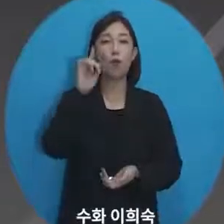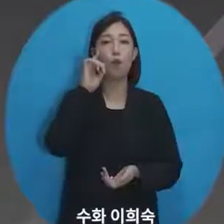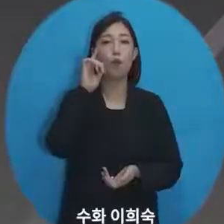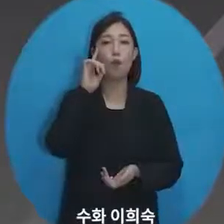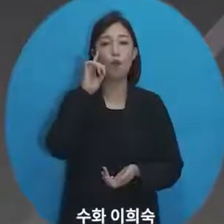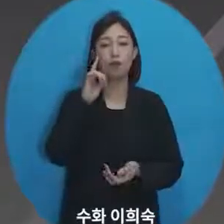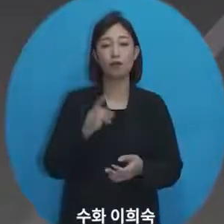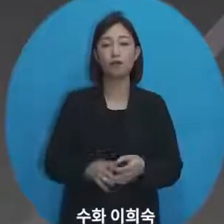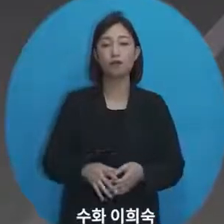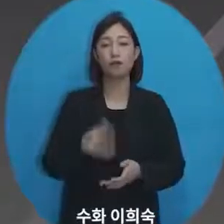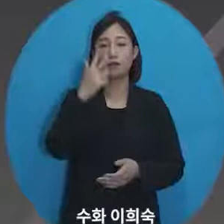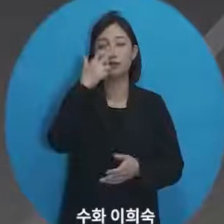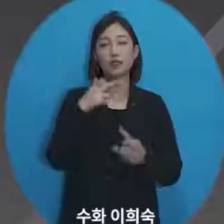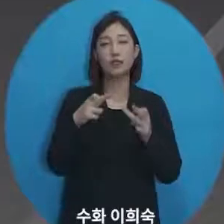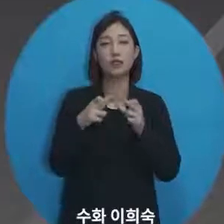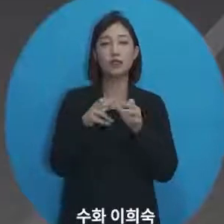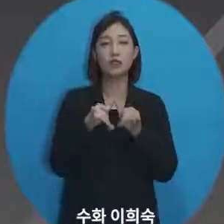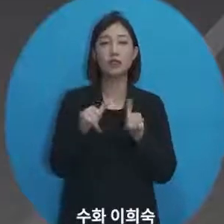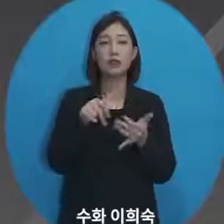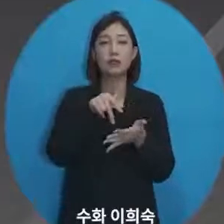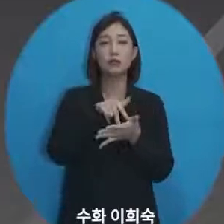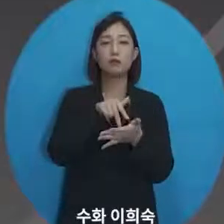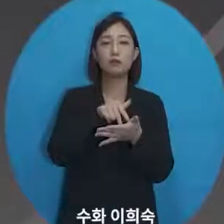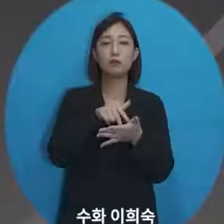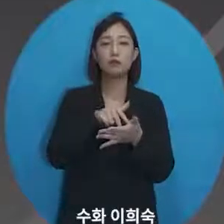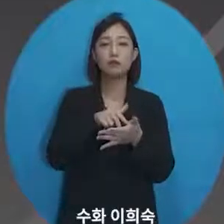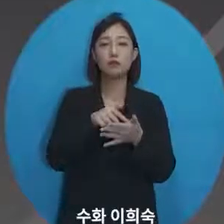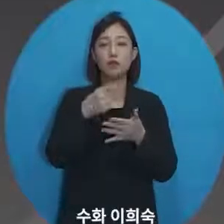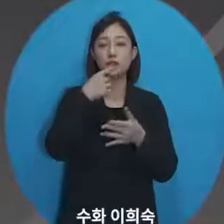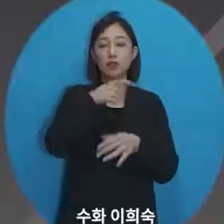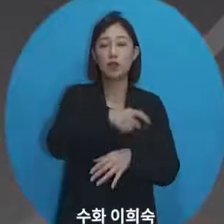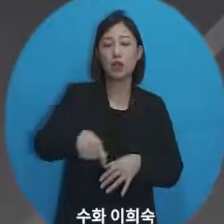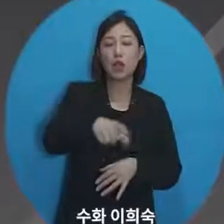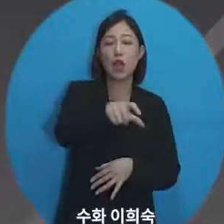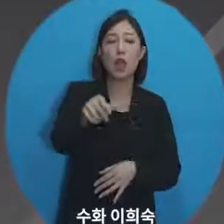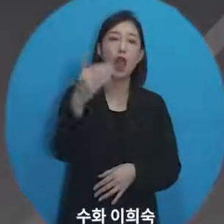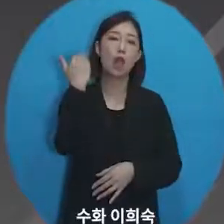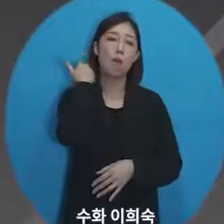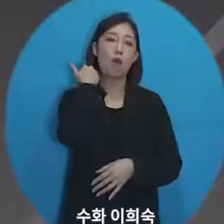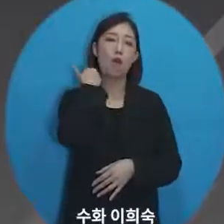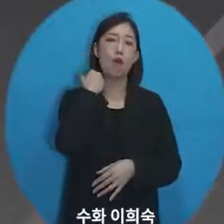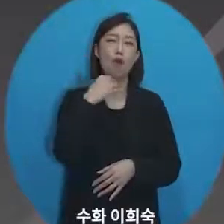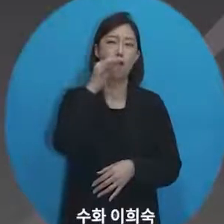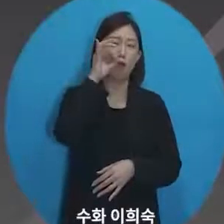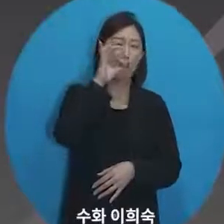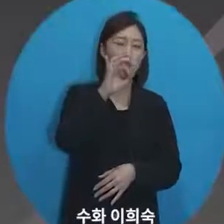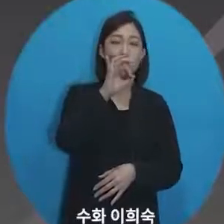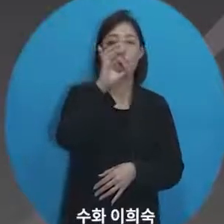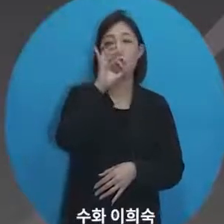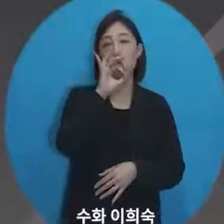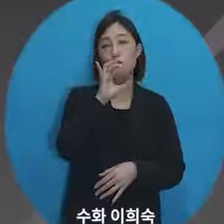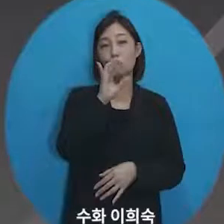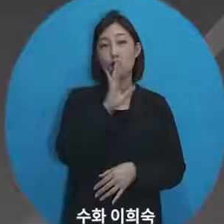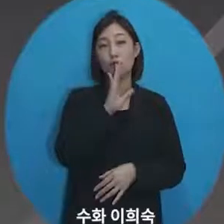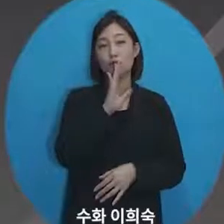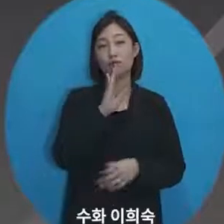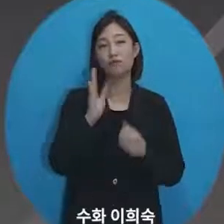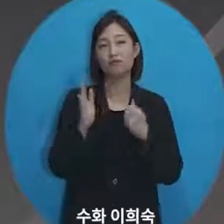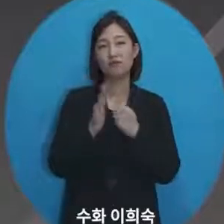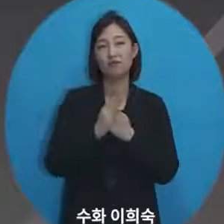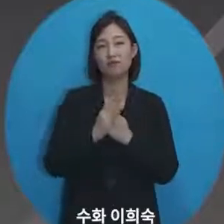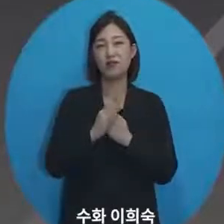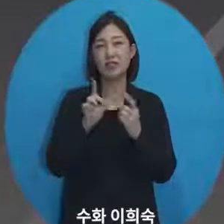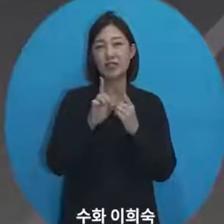다 건넜다라고 느낄 수 있는 부분에 대해서 보행섬이 몇 개 지나갔을 때 우리가 횡단을 하는구나 라는